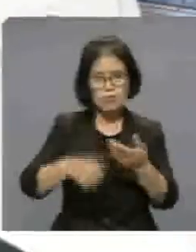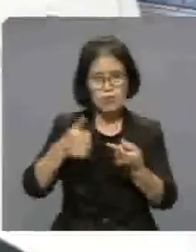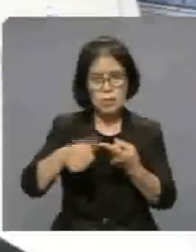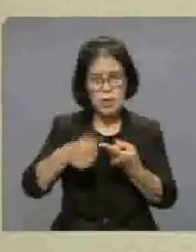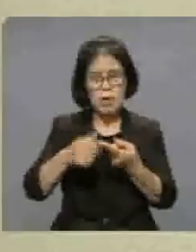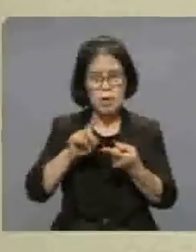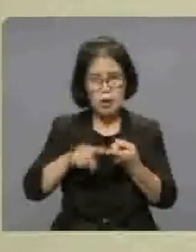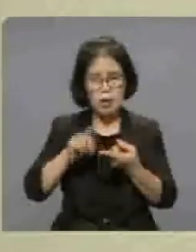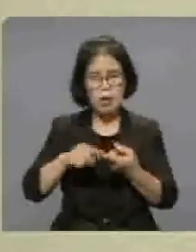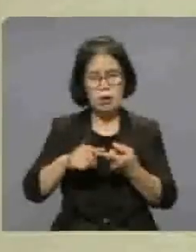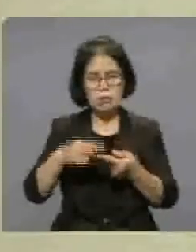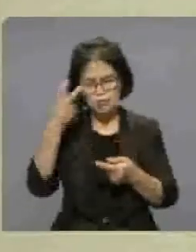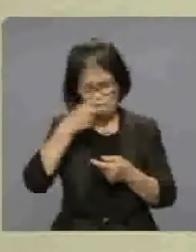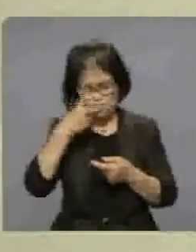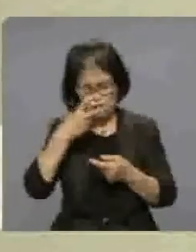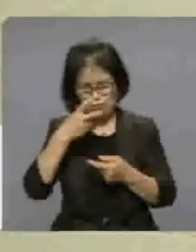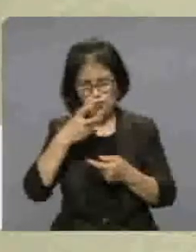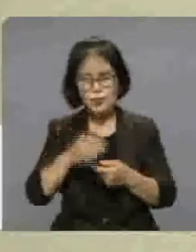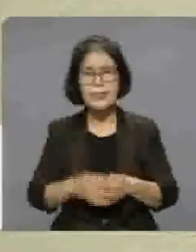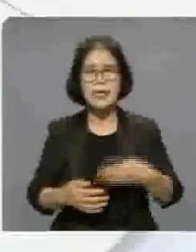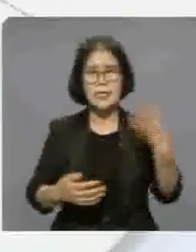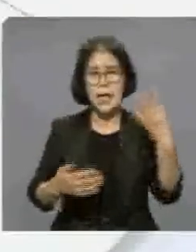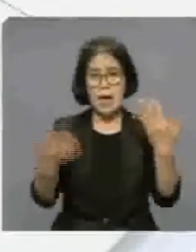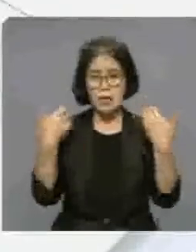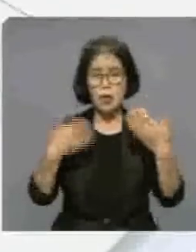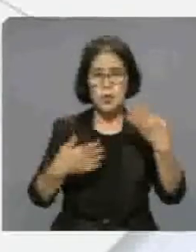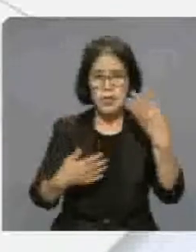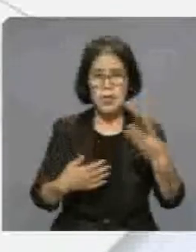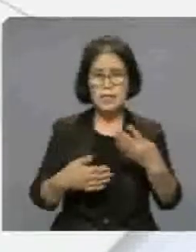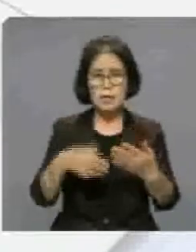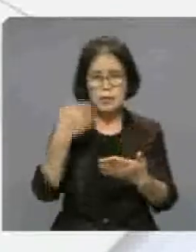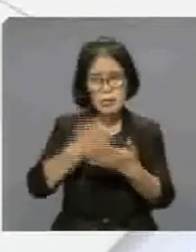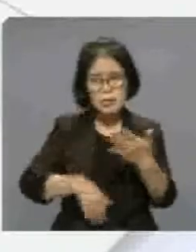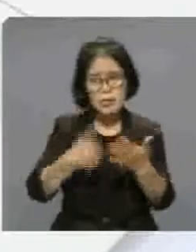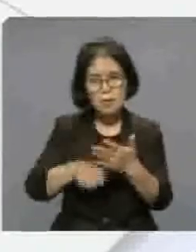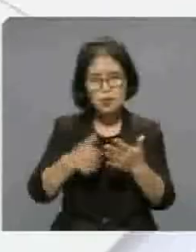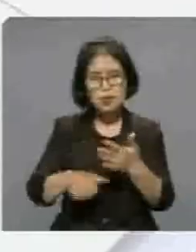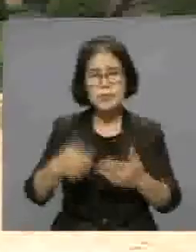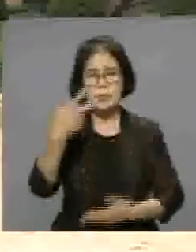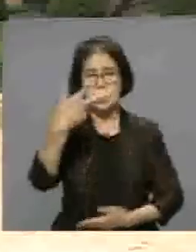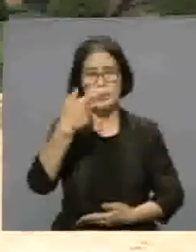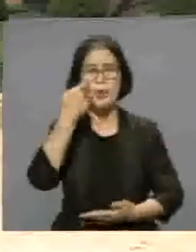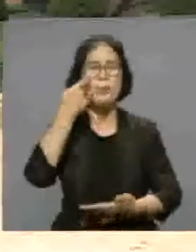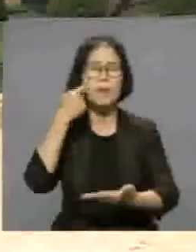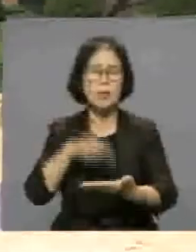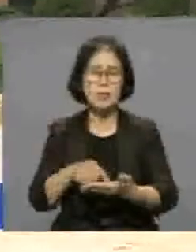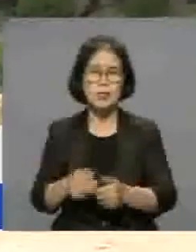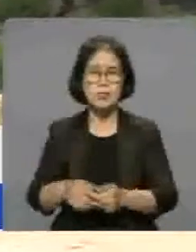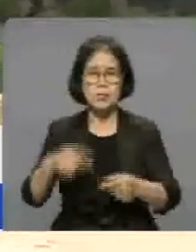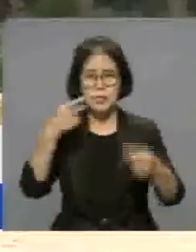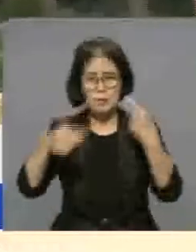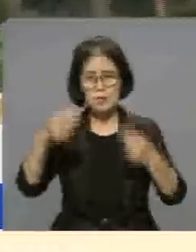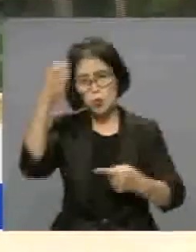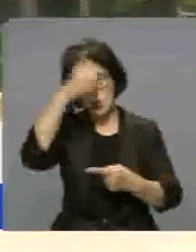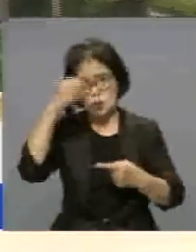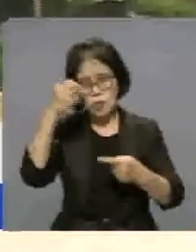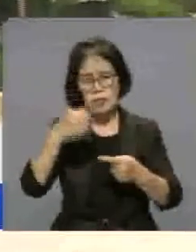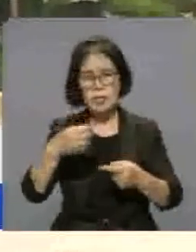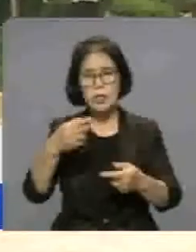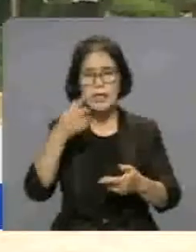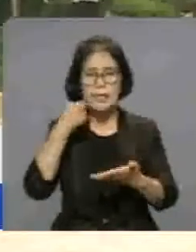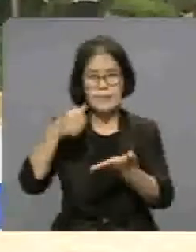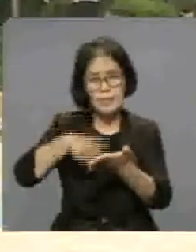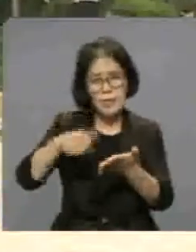조사를 벌였습니다. 그 결과 4개 학교에서 일제 잔재물 7점이 발견됐습니다. 재물포고도 최근 일제